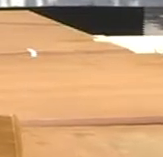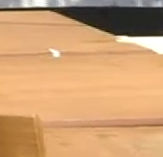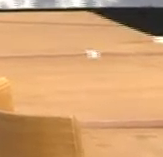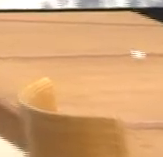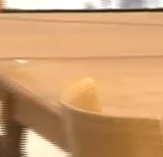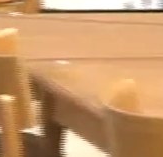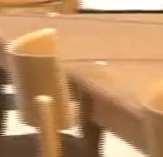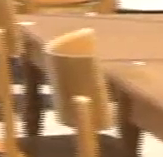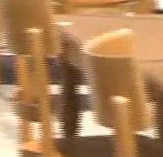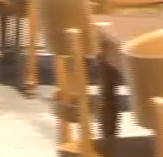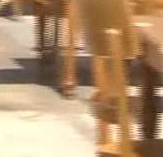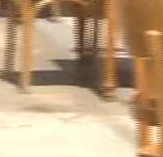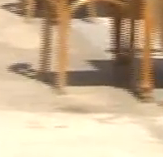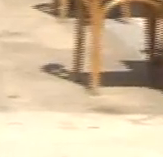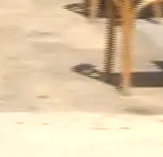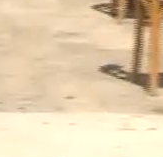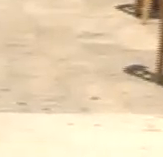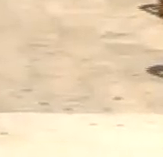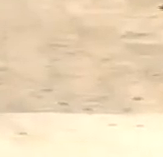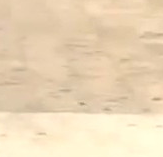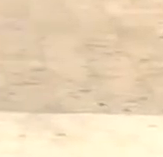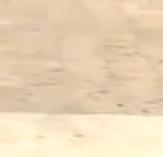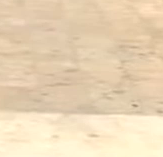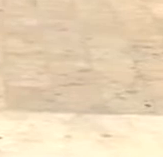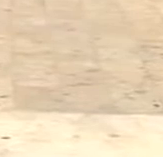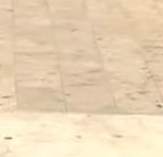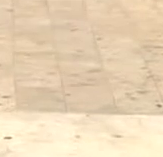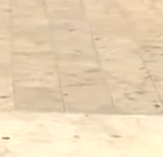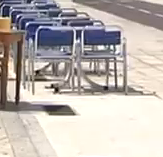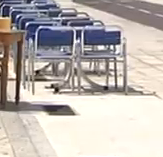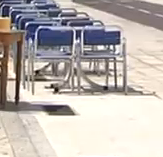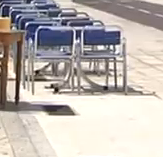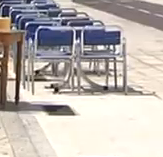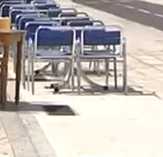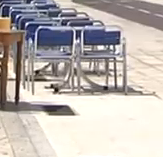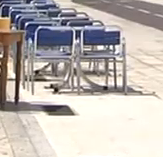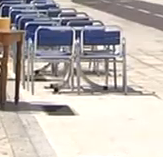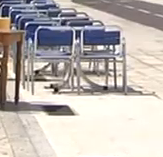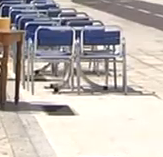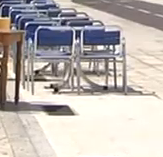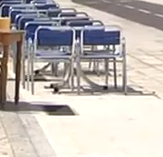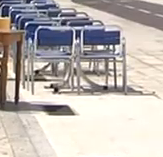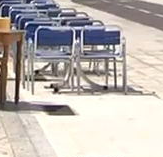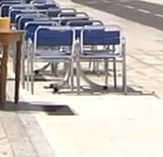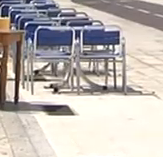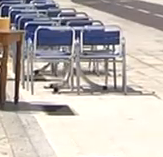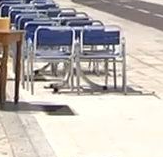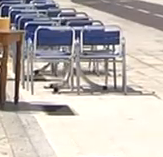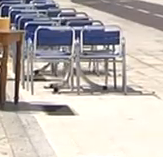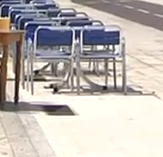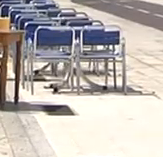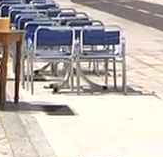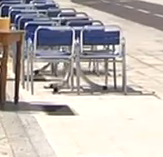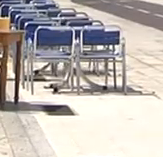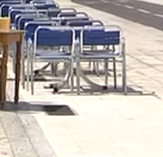Τα στοιχεία των τελευταίων ημερών δείχνουν διασπορά σε τουριστικές περιοχές και σε νεότερες ηλικίες και γνωρίζουμε ότι αυτοί οι άνθρωποι θα επιστρέψουν στους τόπους κατοικίας